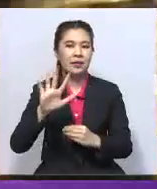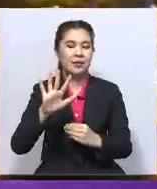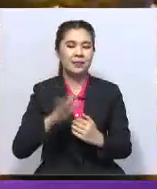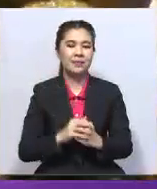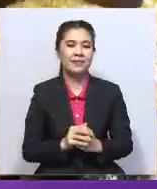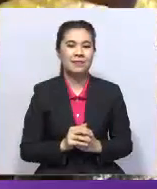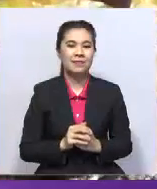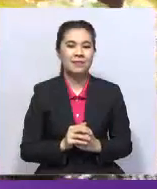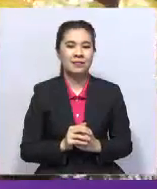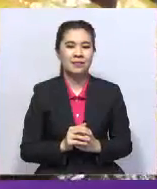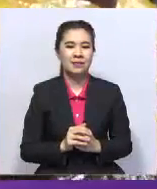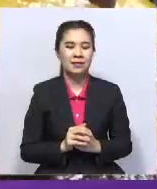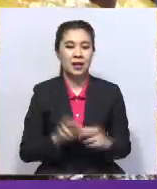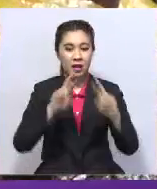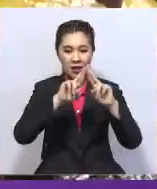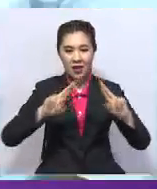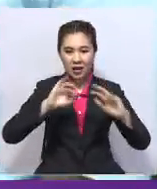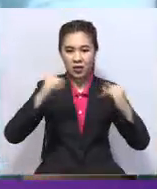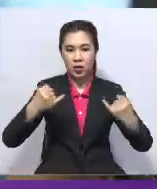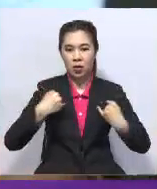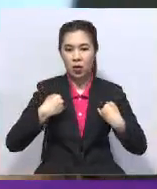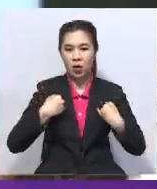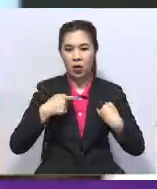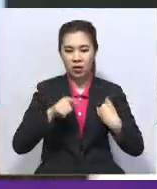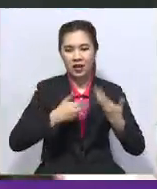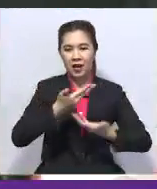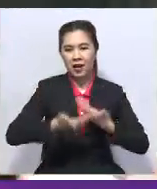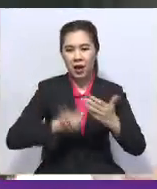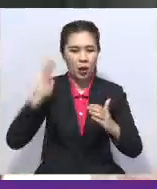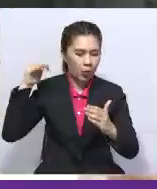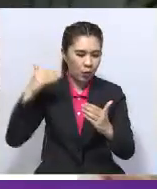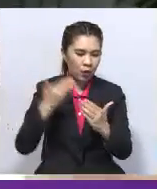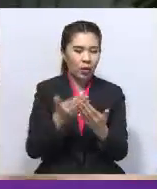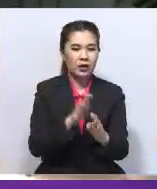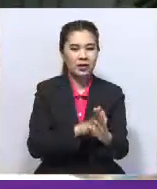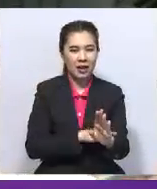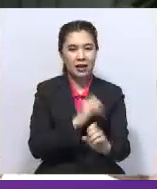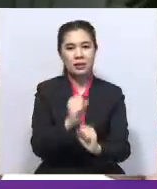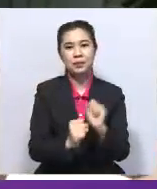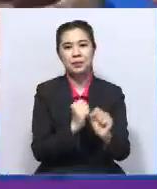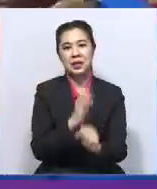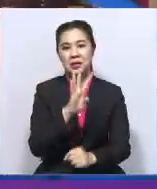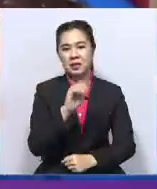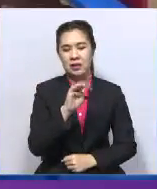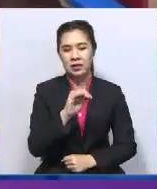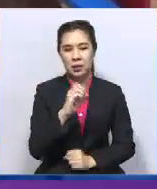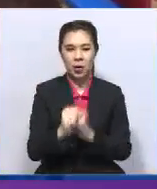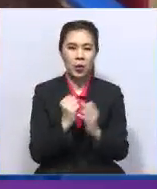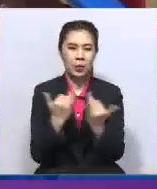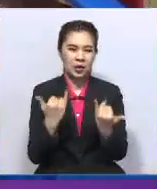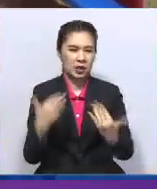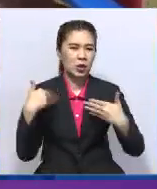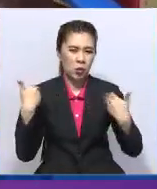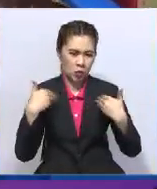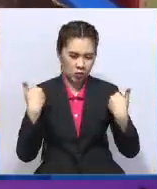ซึ่งป้านภาเจ้าของร้านขายขนมตามเทศกาลมากว่า40ปีที่เยาวราชบอกว่าปีนี้คึกคักกว่าปี